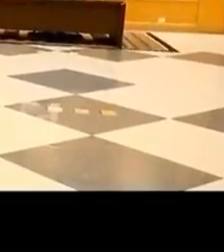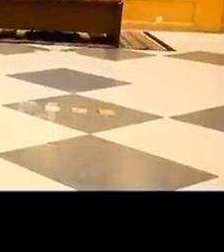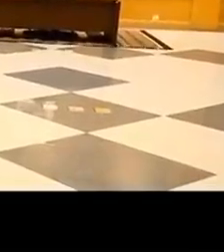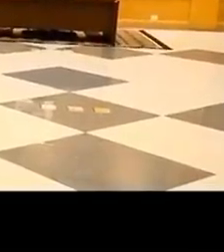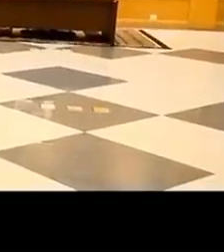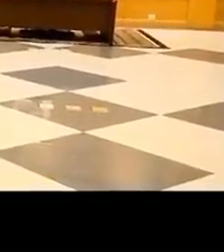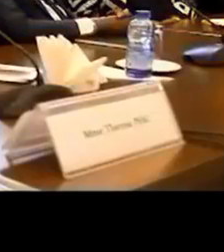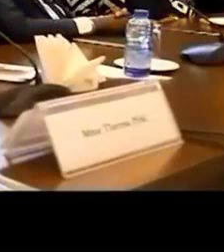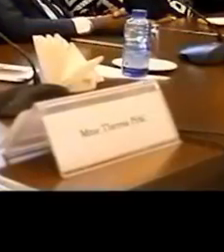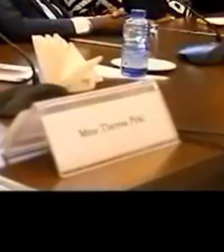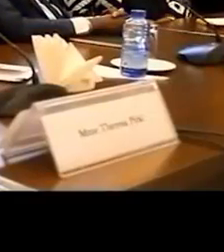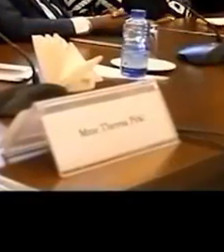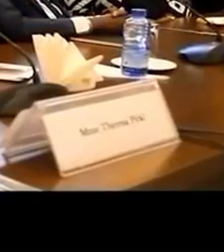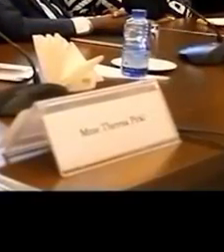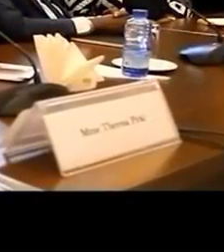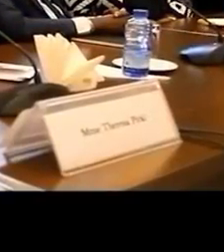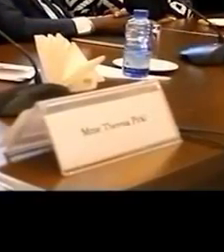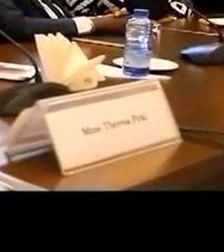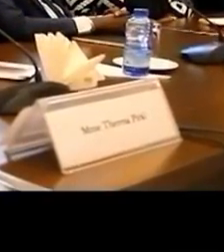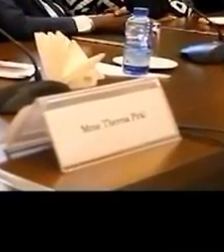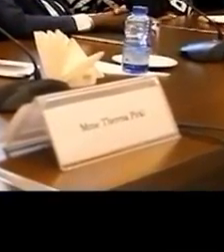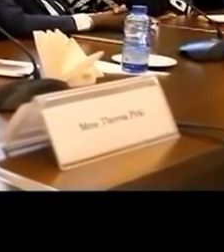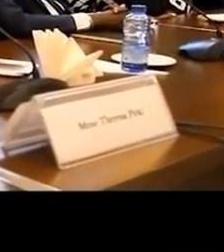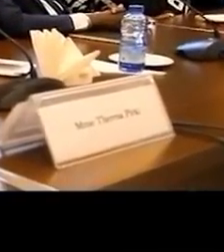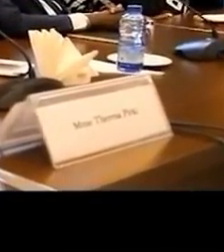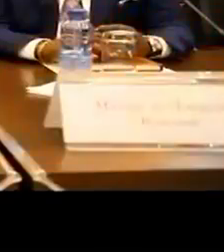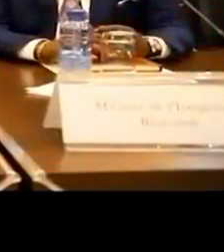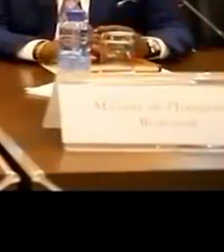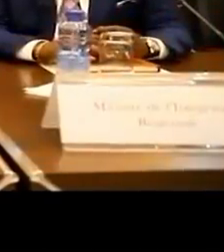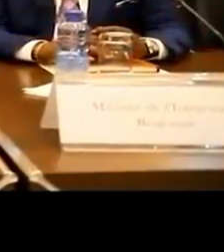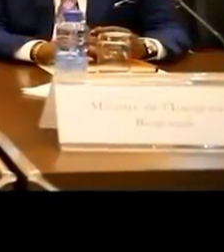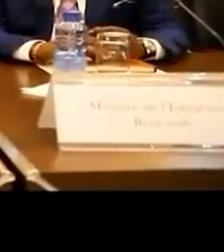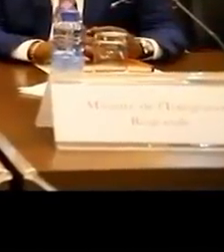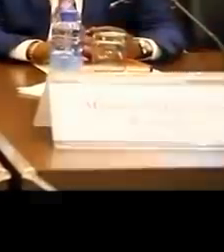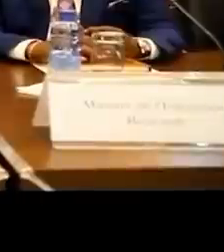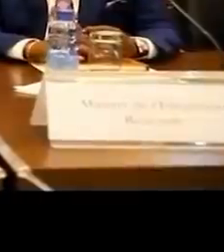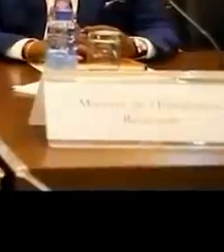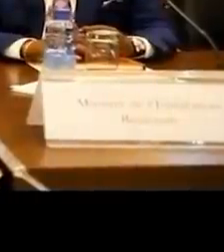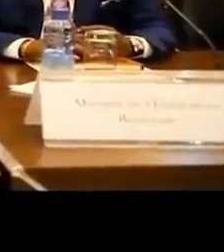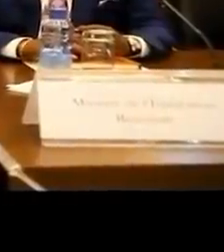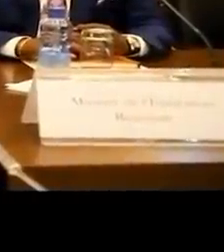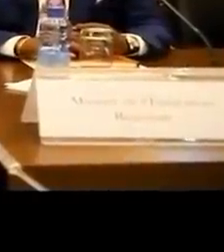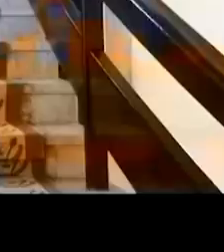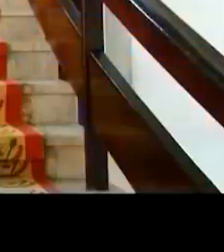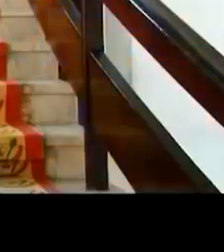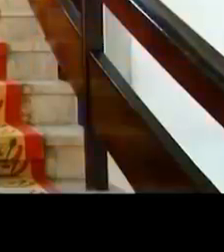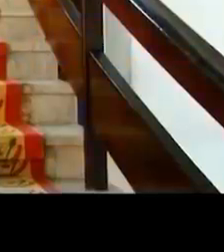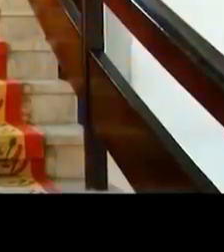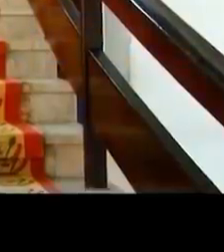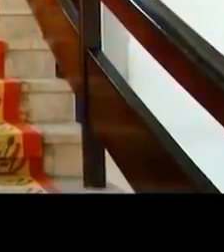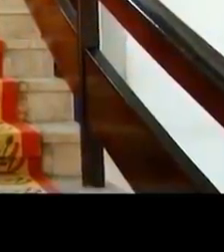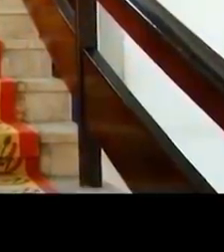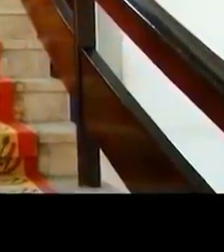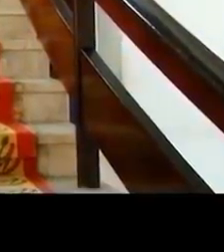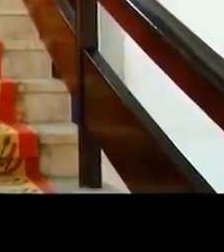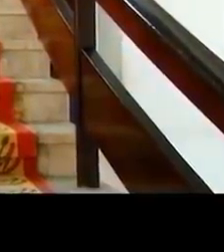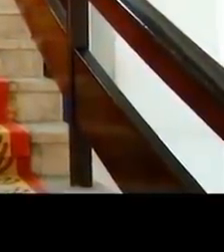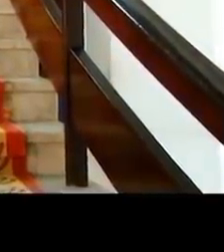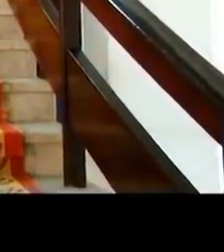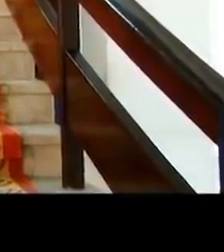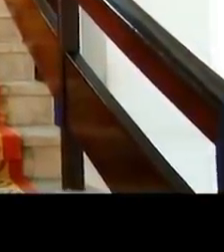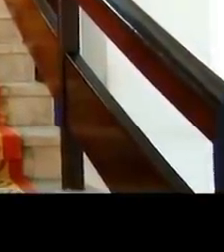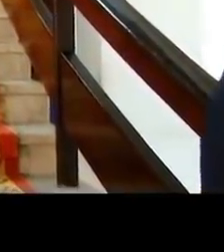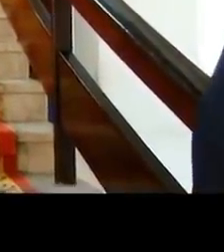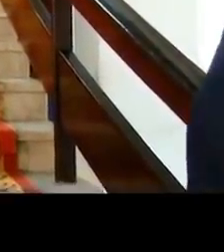région. Et donc la réunion est l'occasion pour moi, pour ma collègue, d'écouter le président